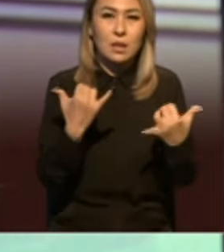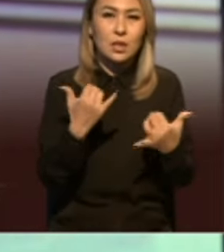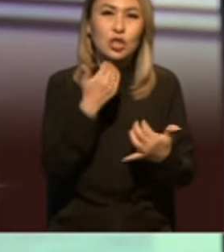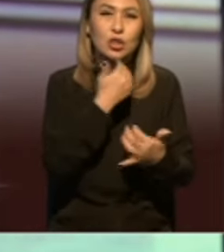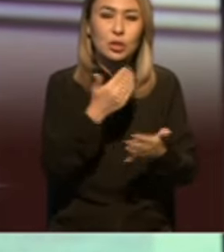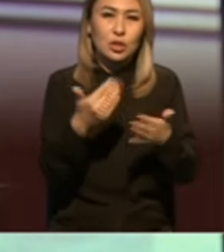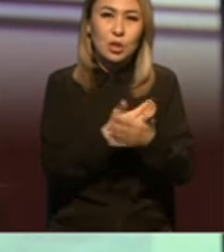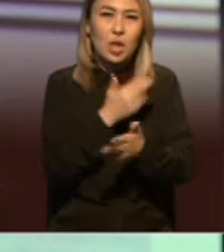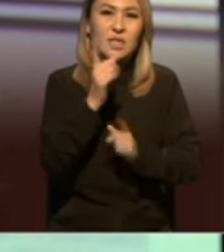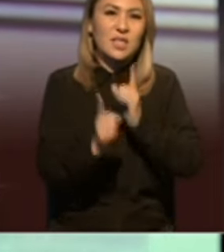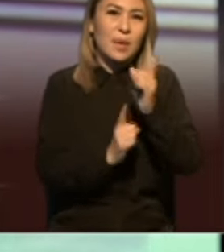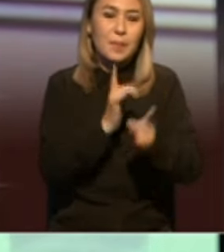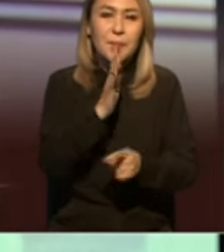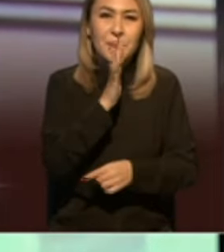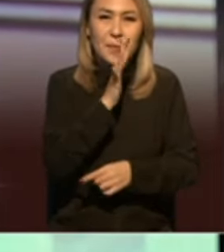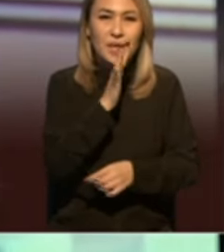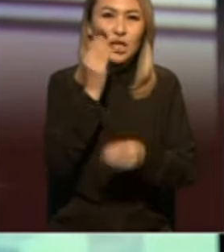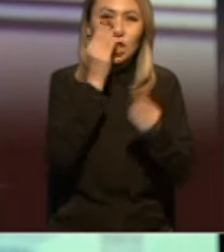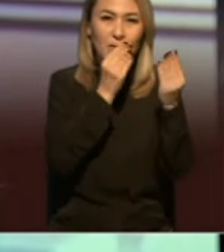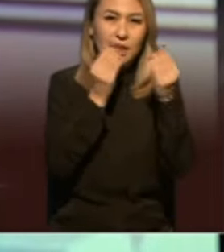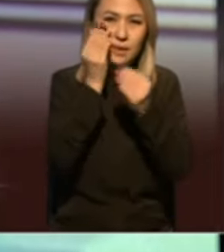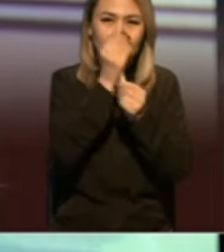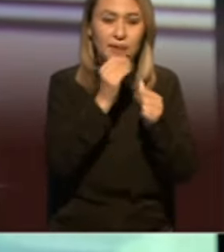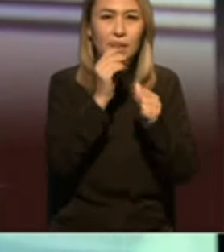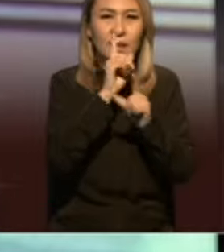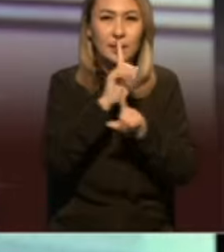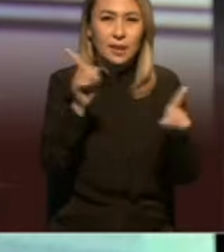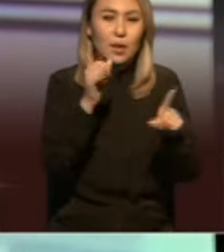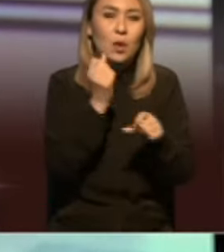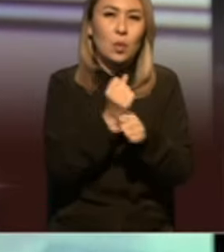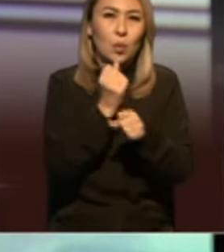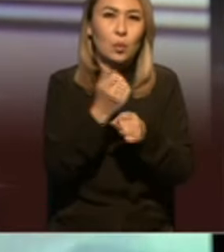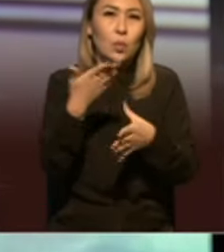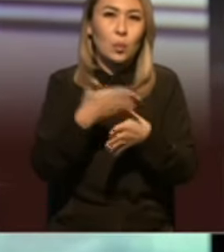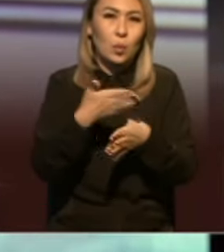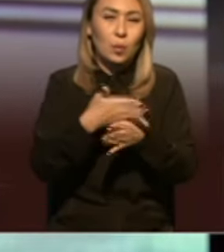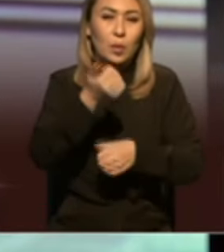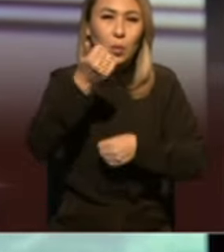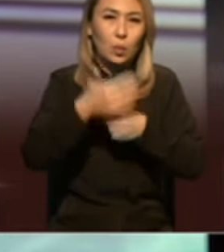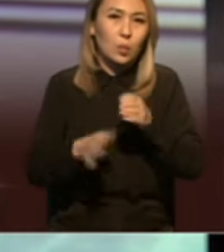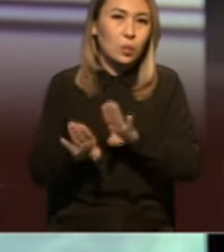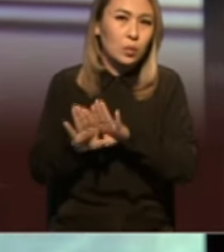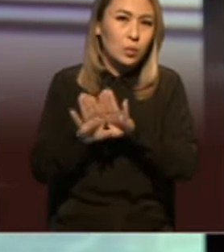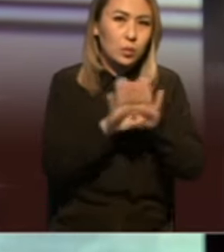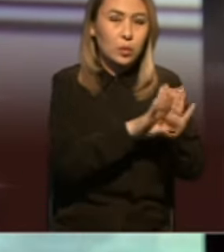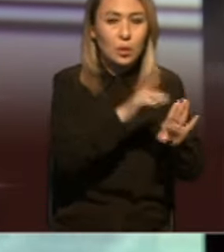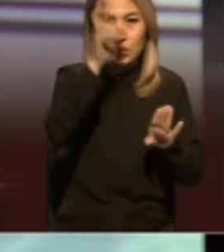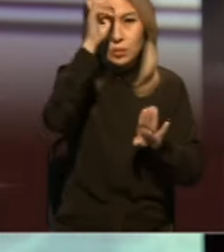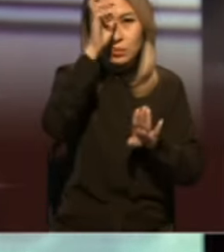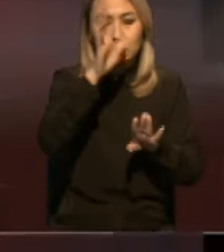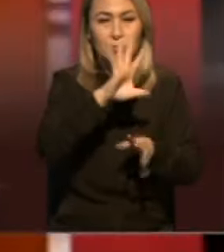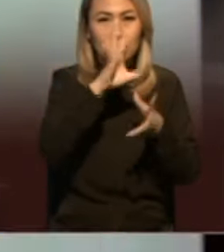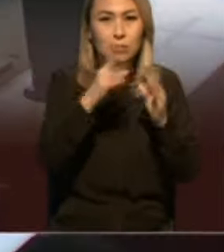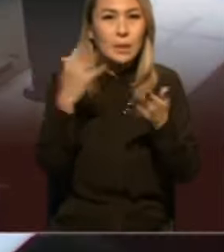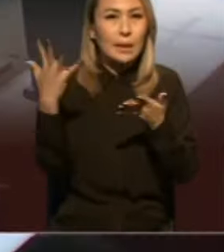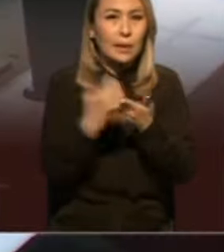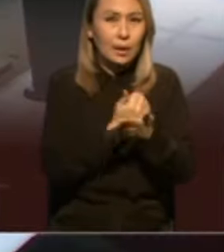заманда жасанды интеллекттің көмегімен ортақ түркі тілі ойлап табылуы